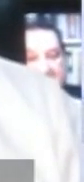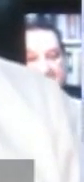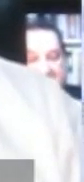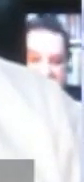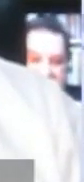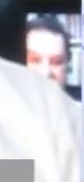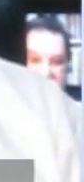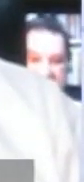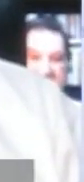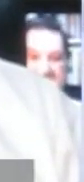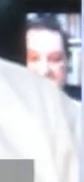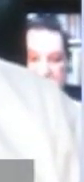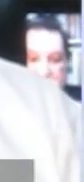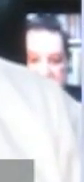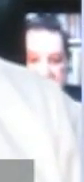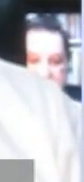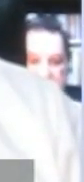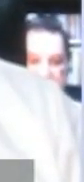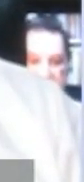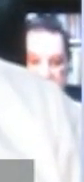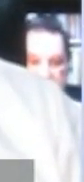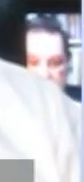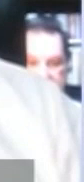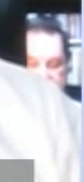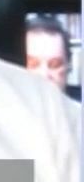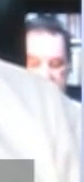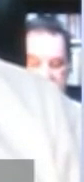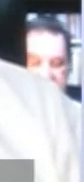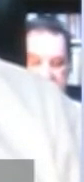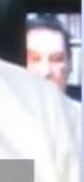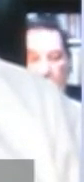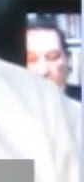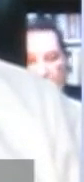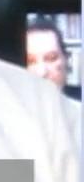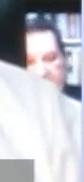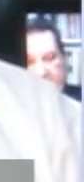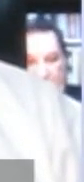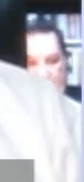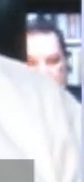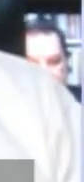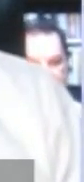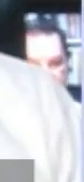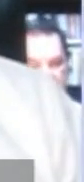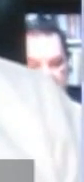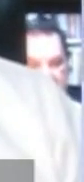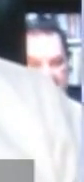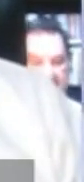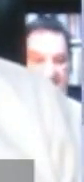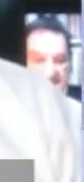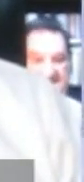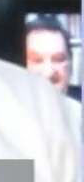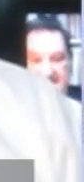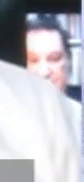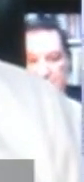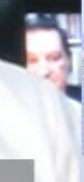του Λονδίνου του 1913 παρετήθηκε παντός δικαιώματος επί της νήσου Κρήτης και παρετήθηκε υπέρ